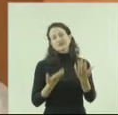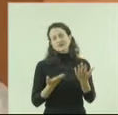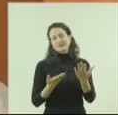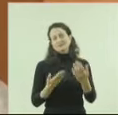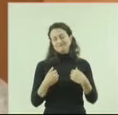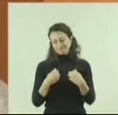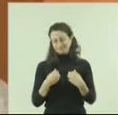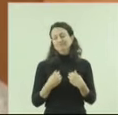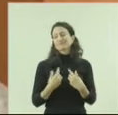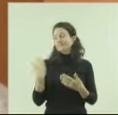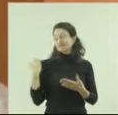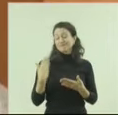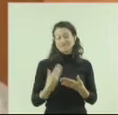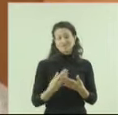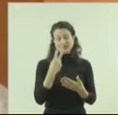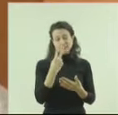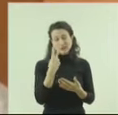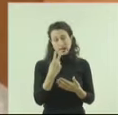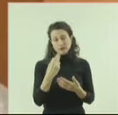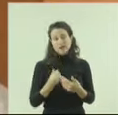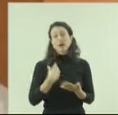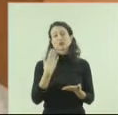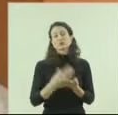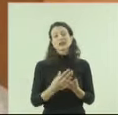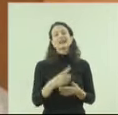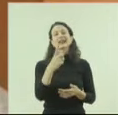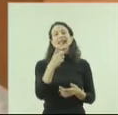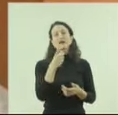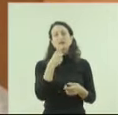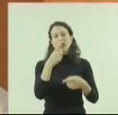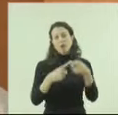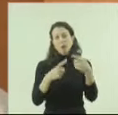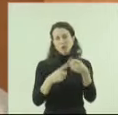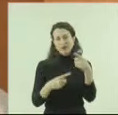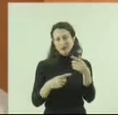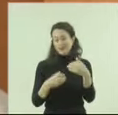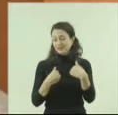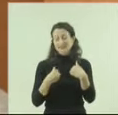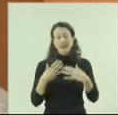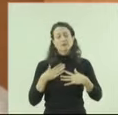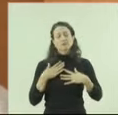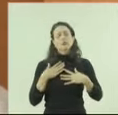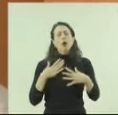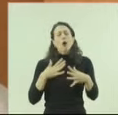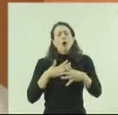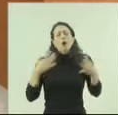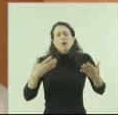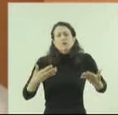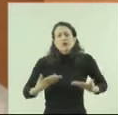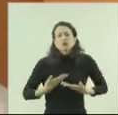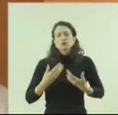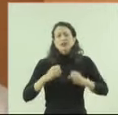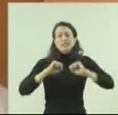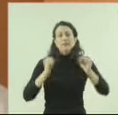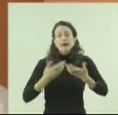месеца, последната година и половина, имаме спешна нужда от по-добра координация, от по-подготвени